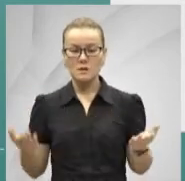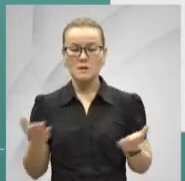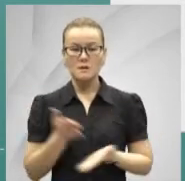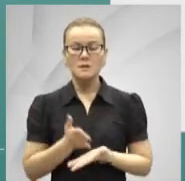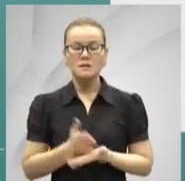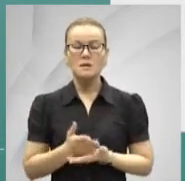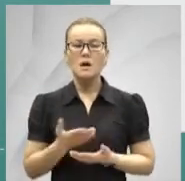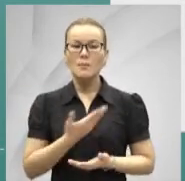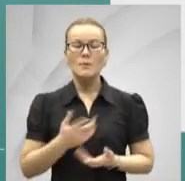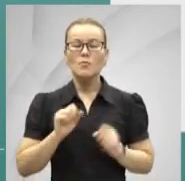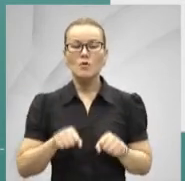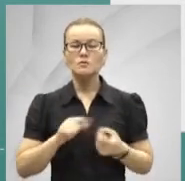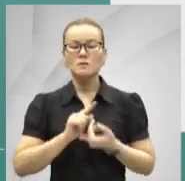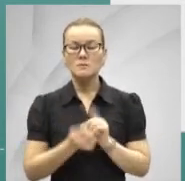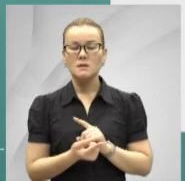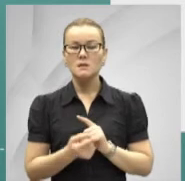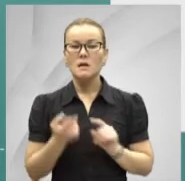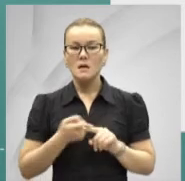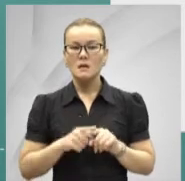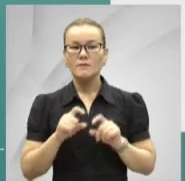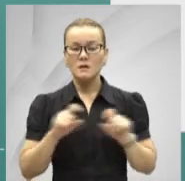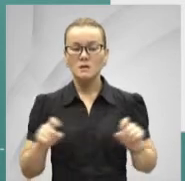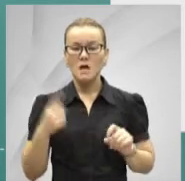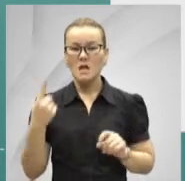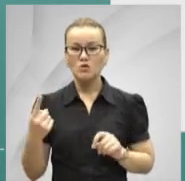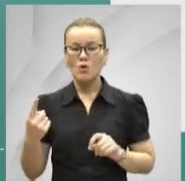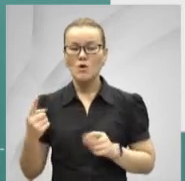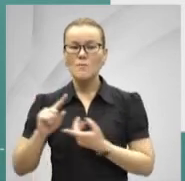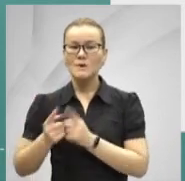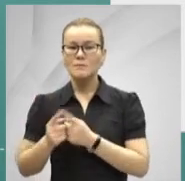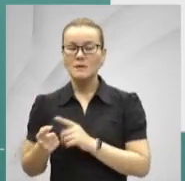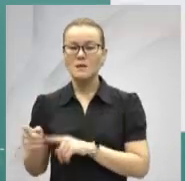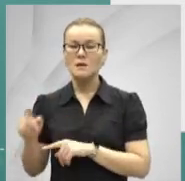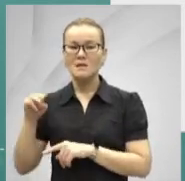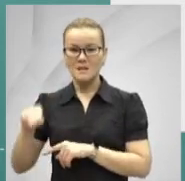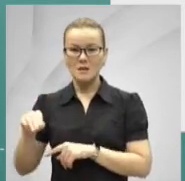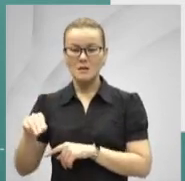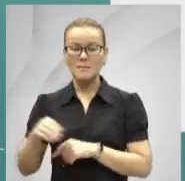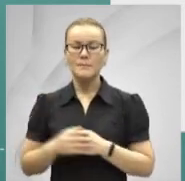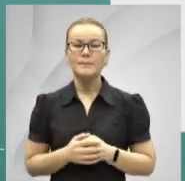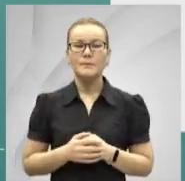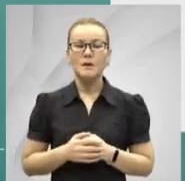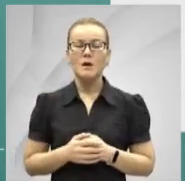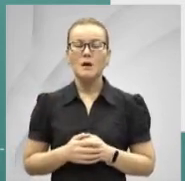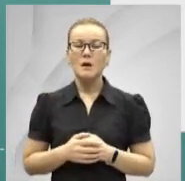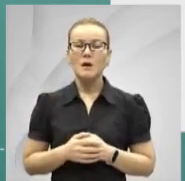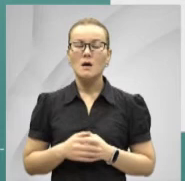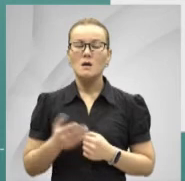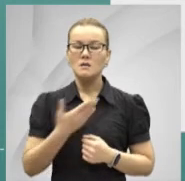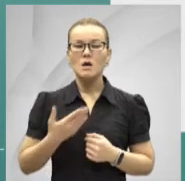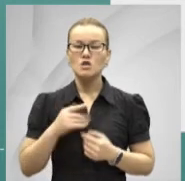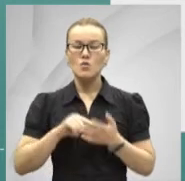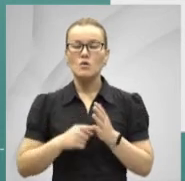мы можем заменить данные выражения одной переменной t. Тогда наше